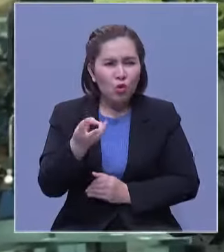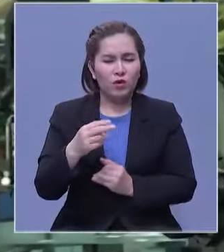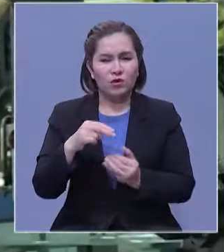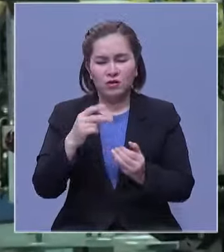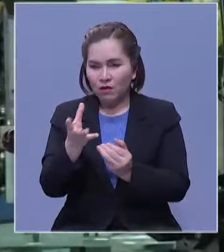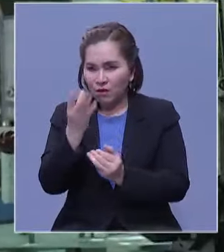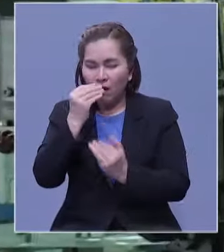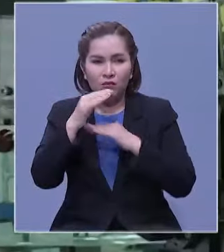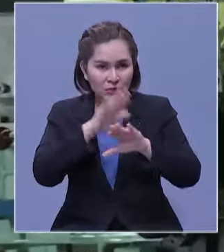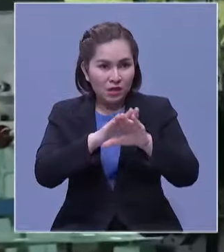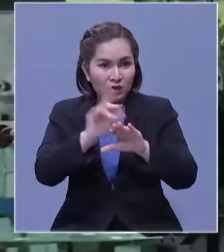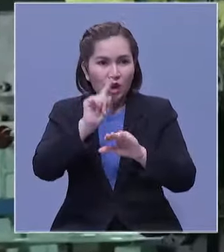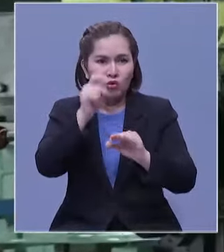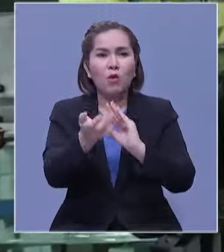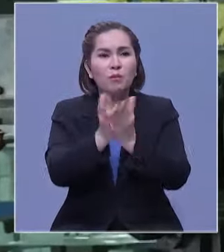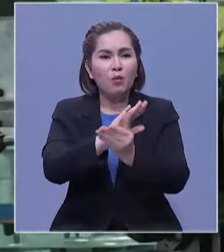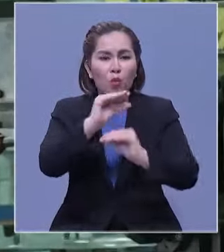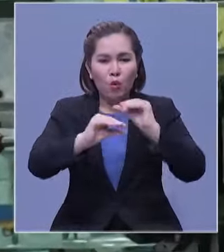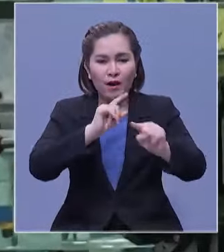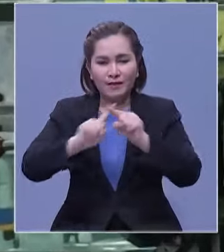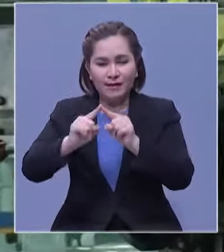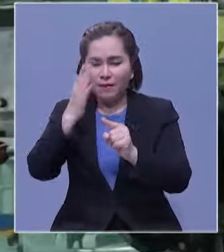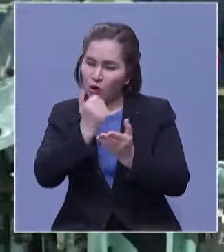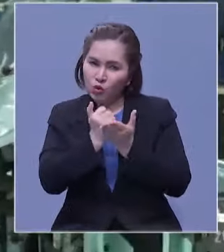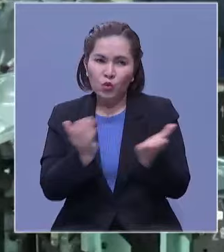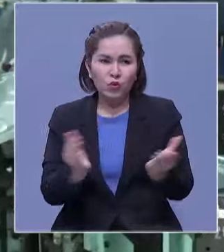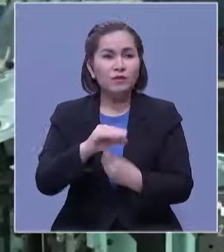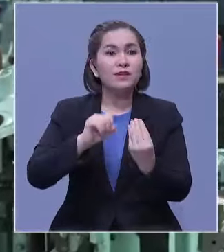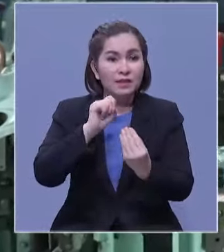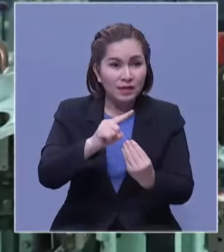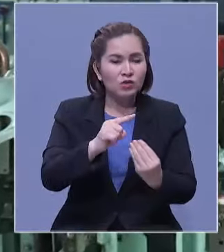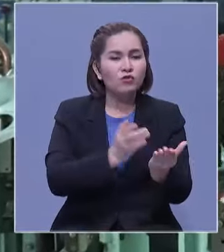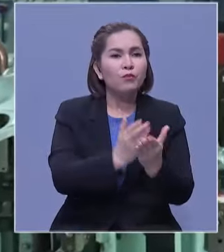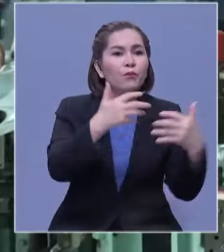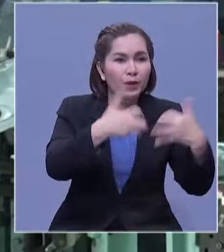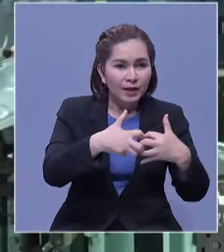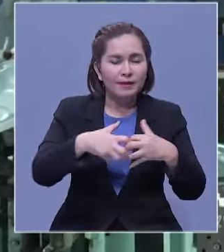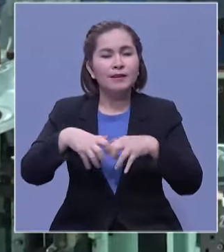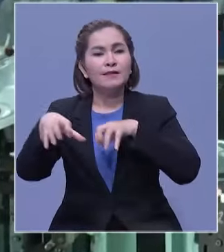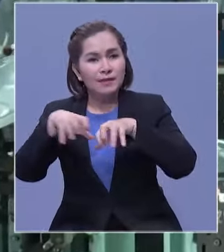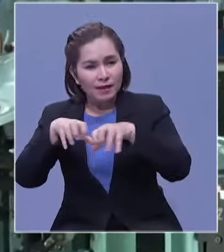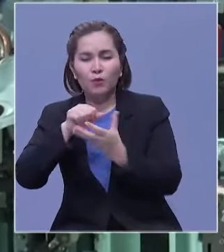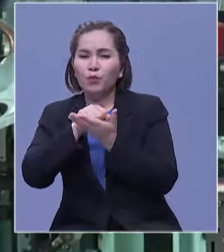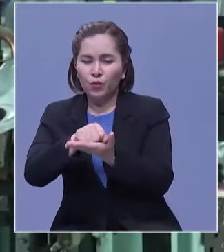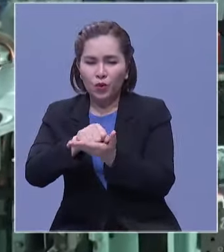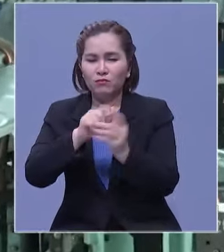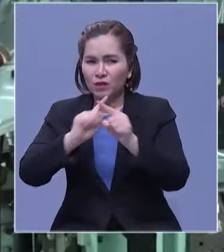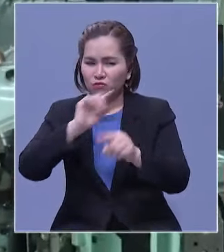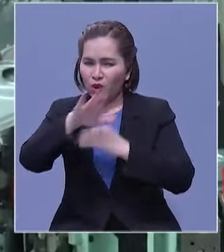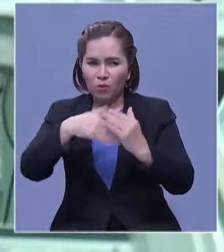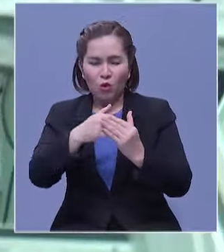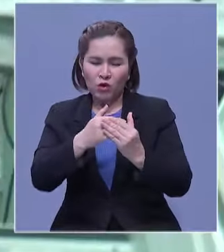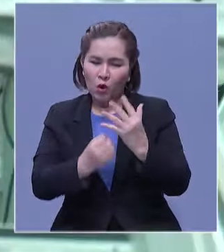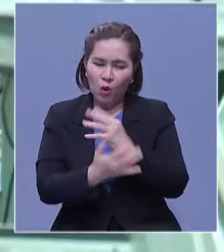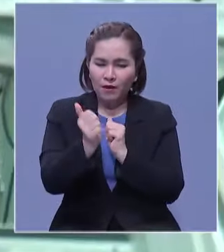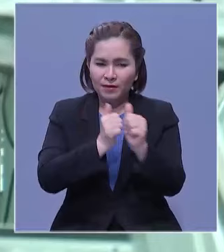ว่าจะต้องเร่งปฏิรูปโครงการในการขับเคลื่อนเศรษฐกิจทั้งภาคการผลิตภาคบริหารภาคบริการเพื่อให้สามารถแข่ง